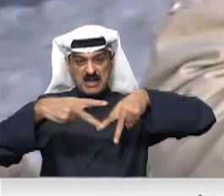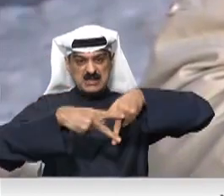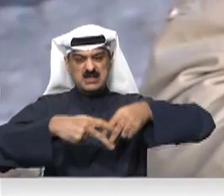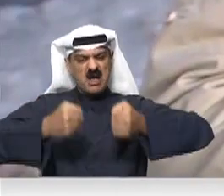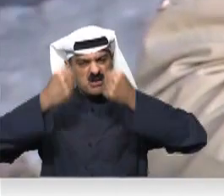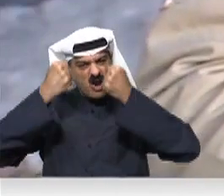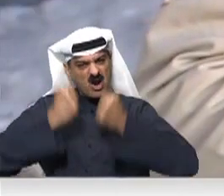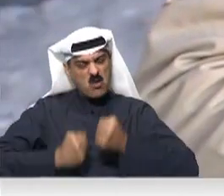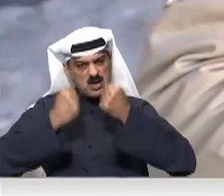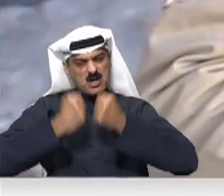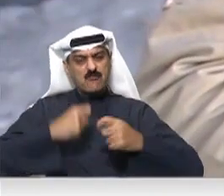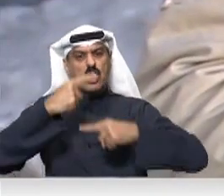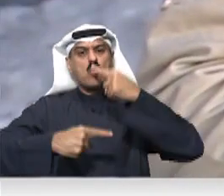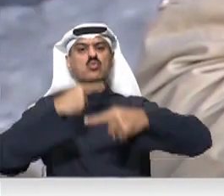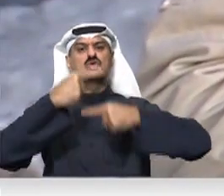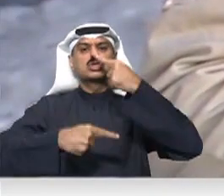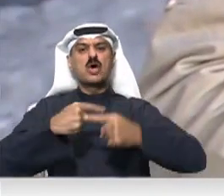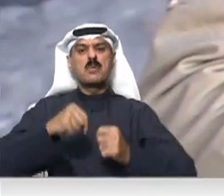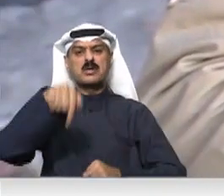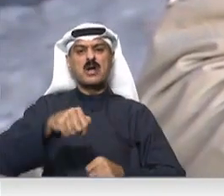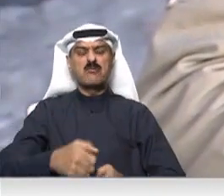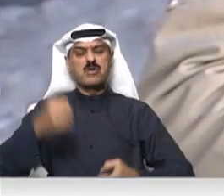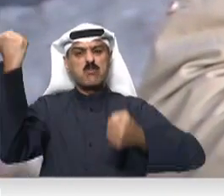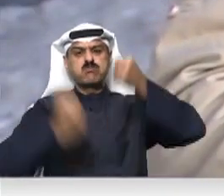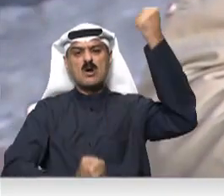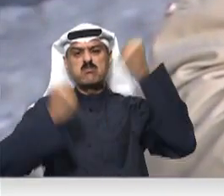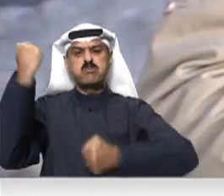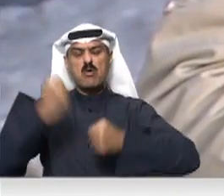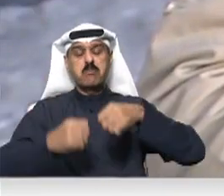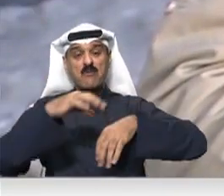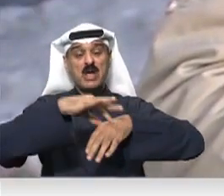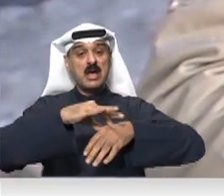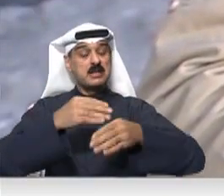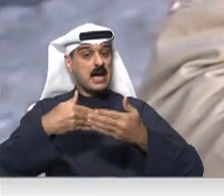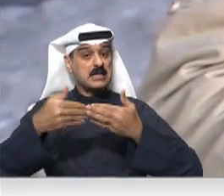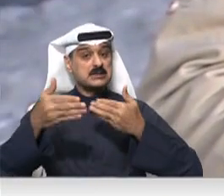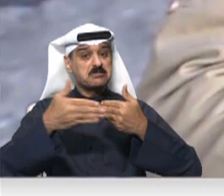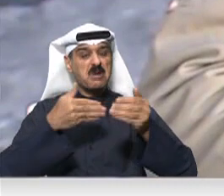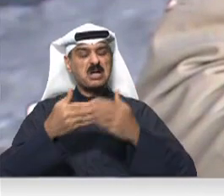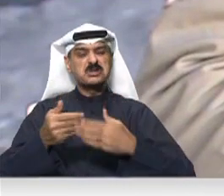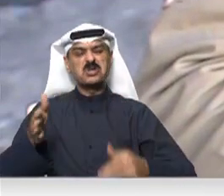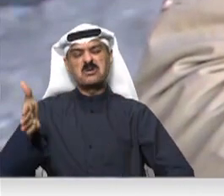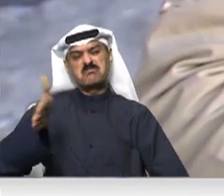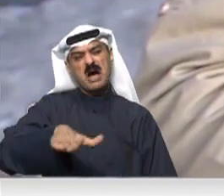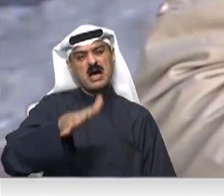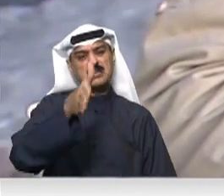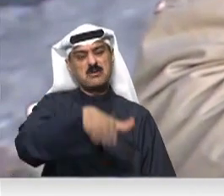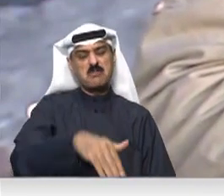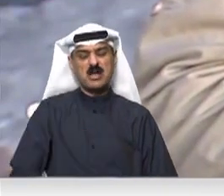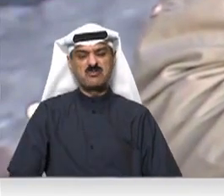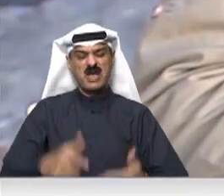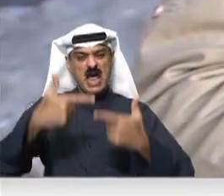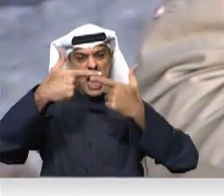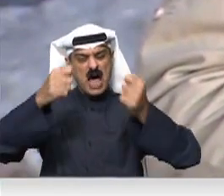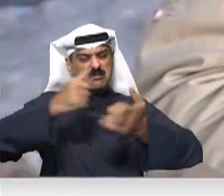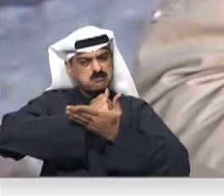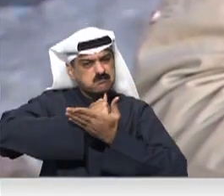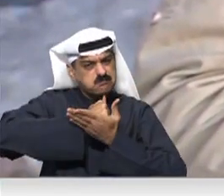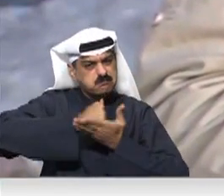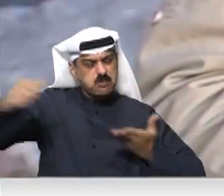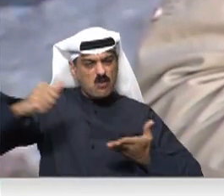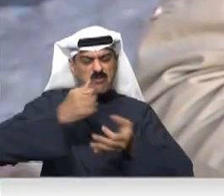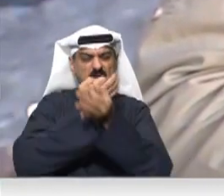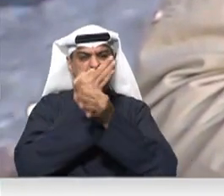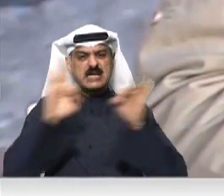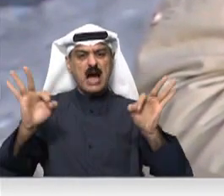غزه مستمره ومعها يسقط المدنيون الابرياء امام مراه ومسمع العالم حرب دروس قضت على كل مناحي